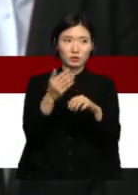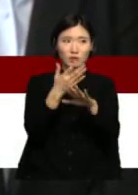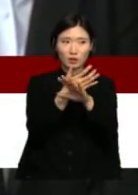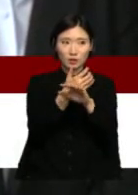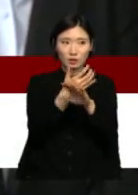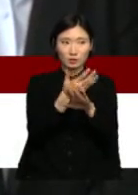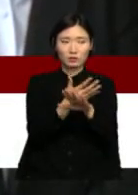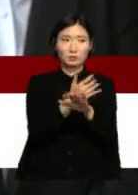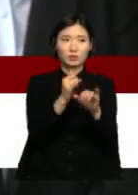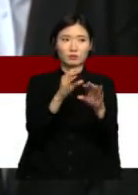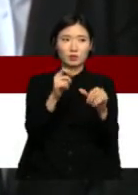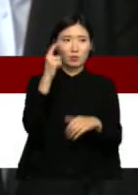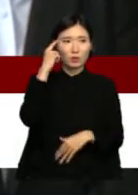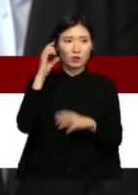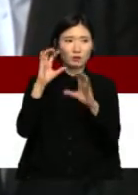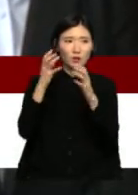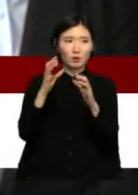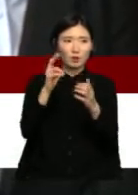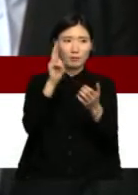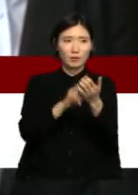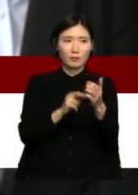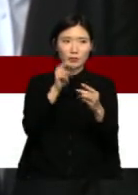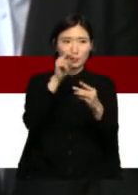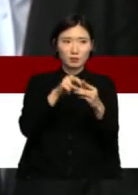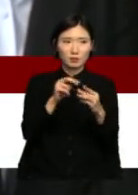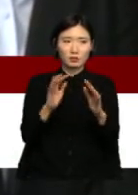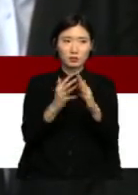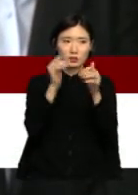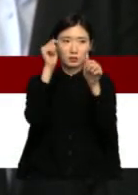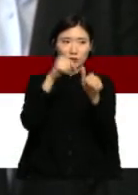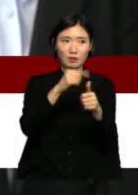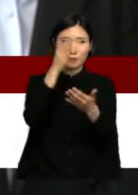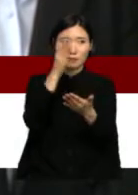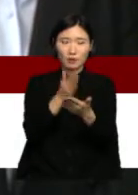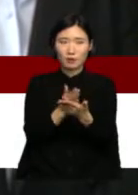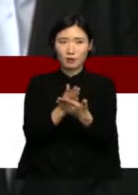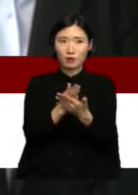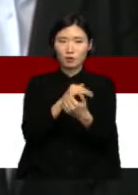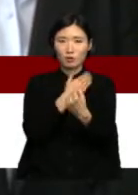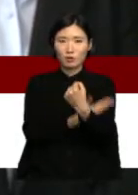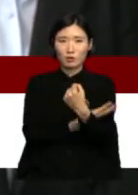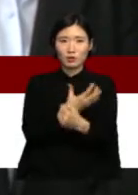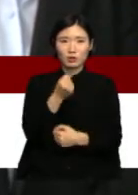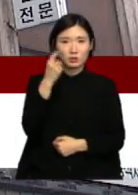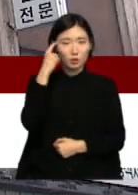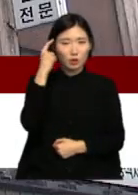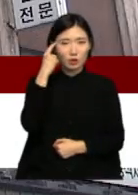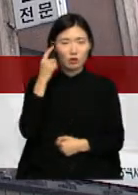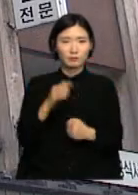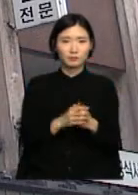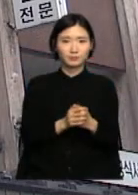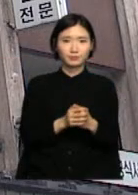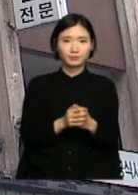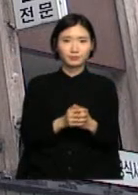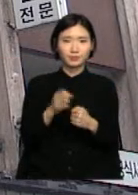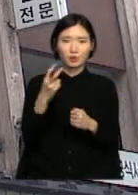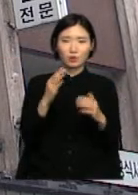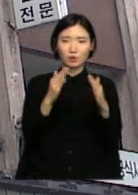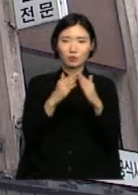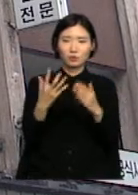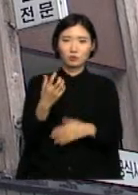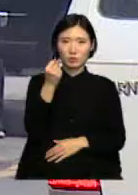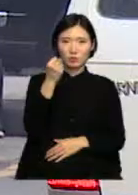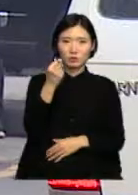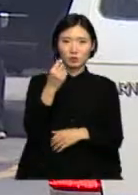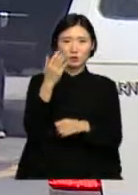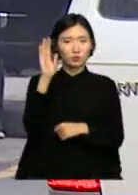국가가 외면센터를 지어라. 말하라. 그런 권한이 있습니까? 반면 건물을 소유한